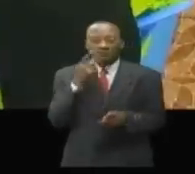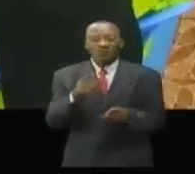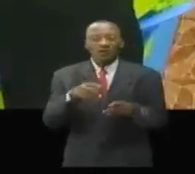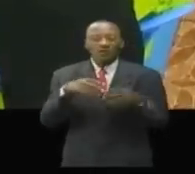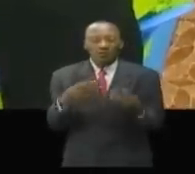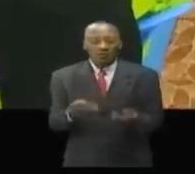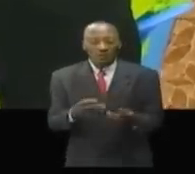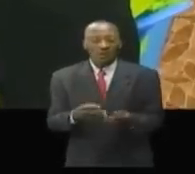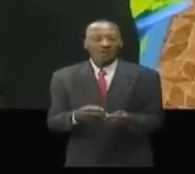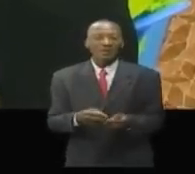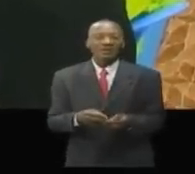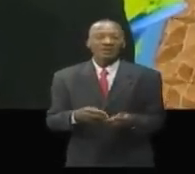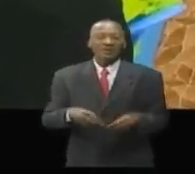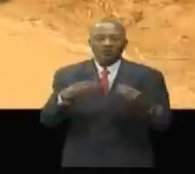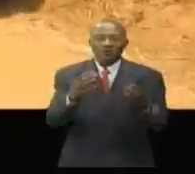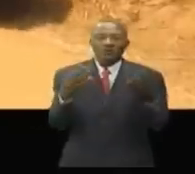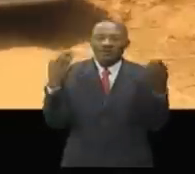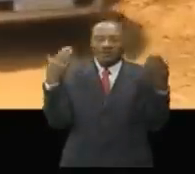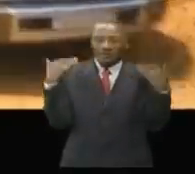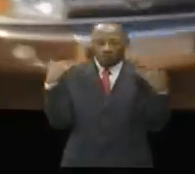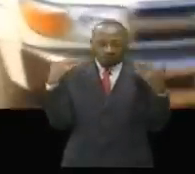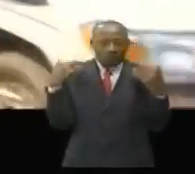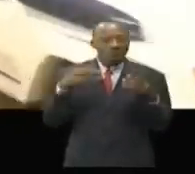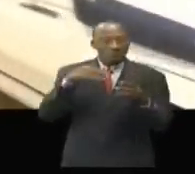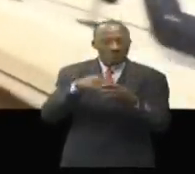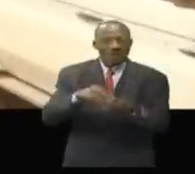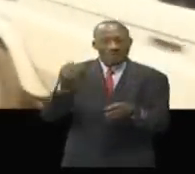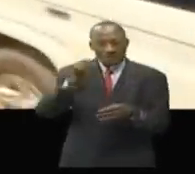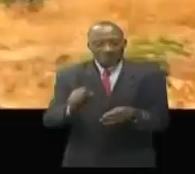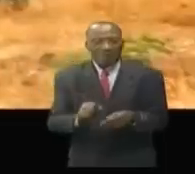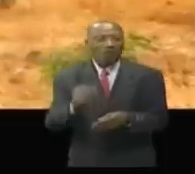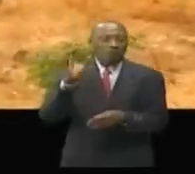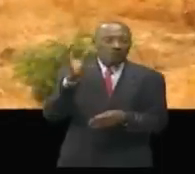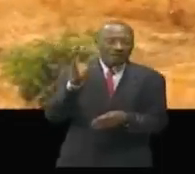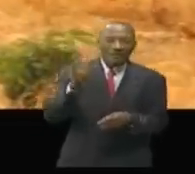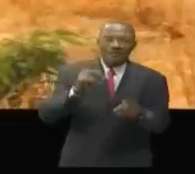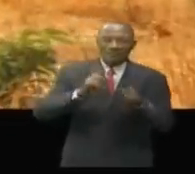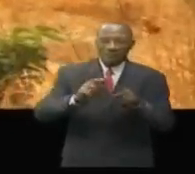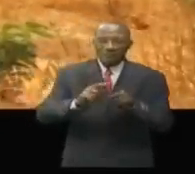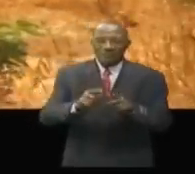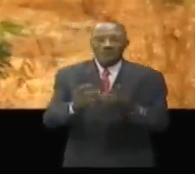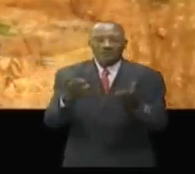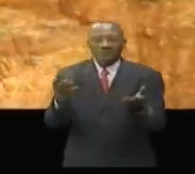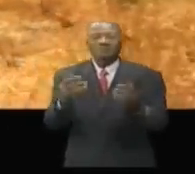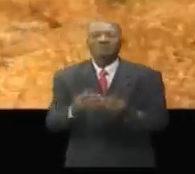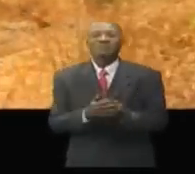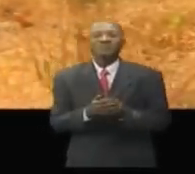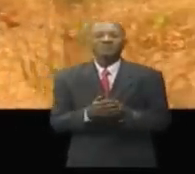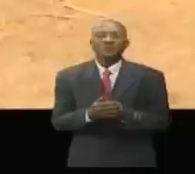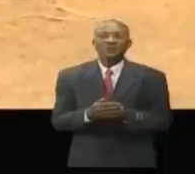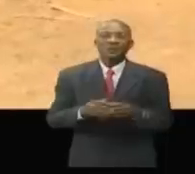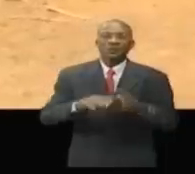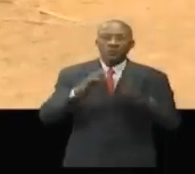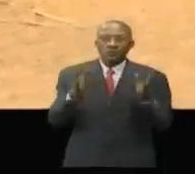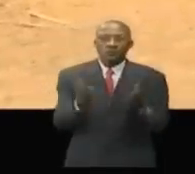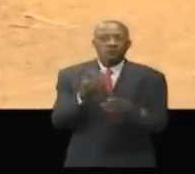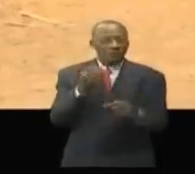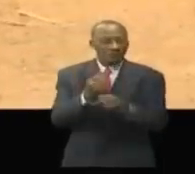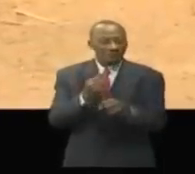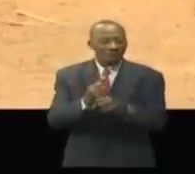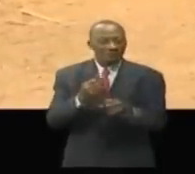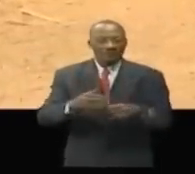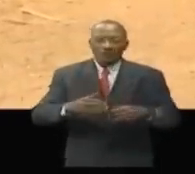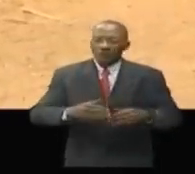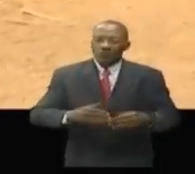violence semble lointaine. Point de chute de la tournée, la ferme de Kimwensa où s'exécutent des travaux d'agriculture avec